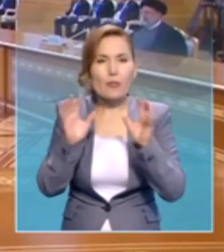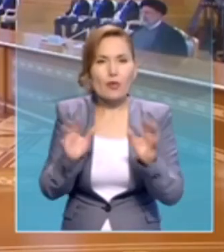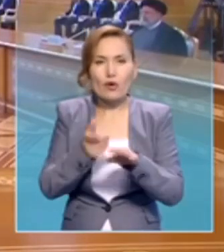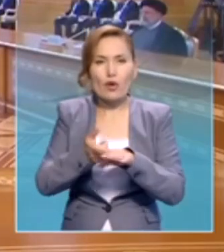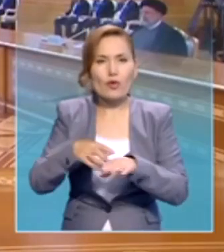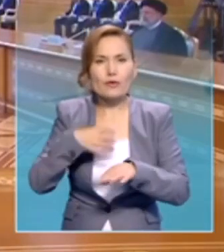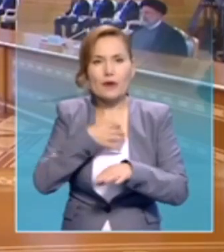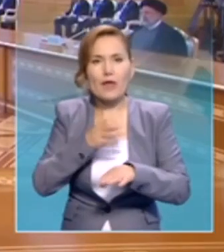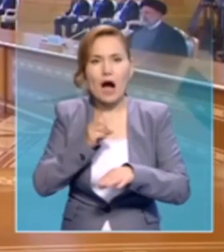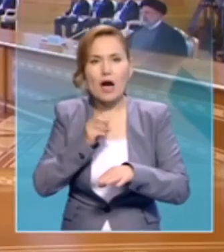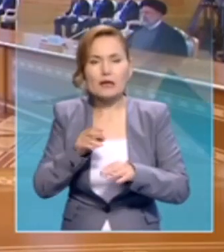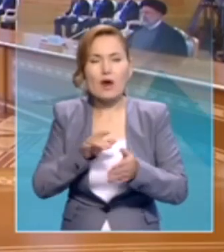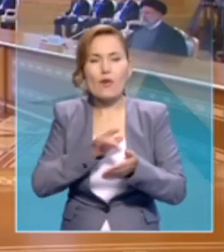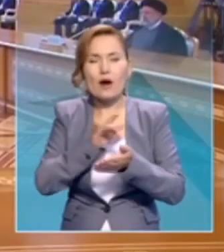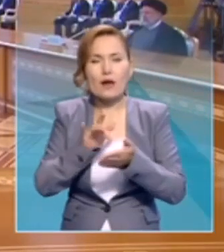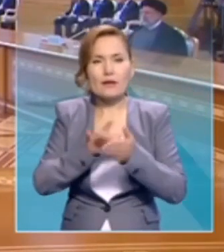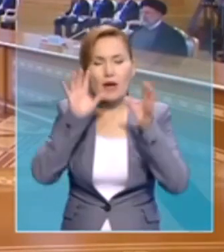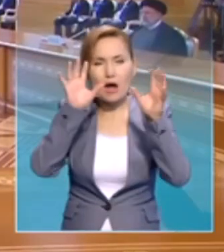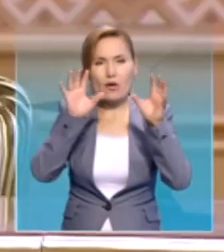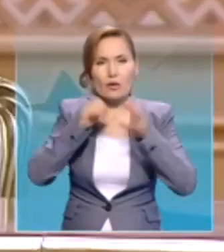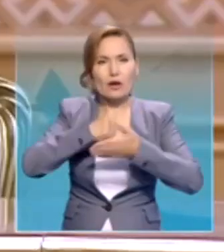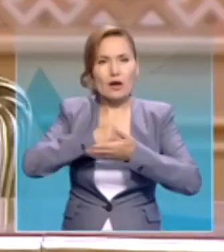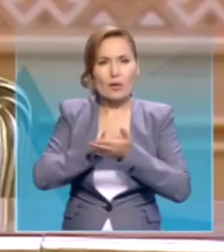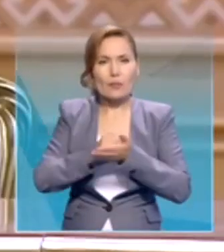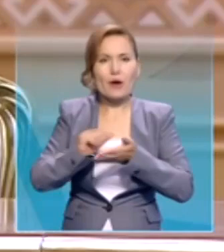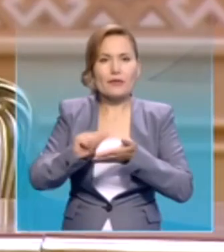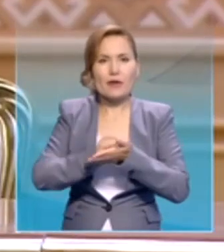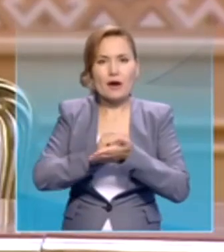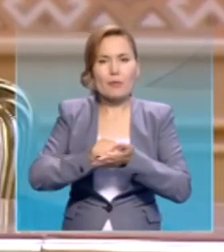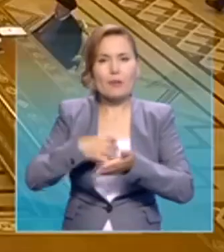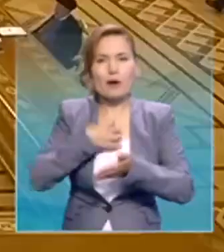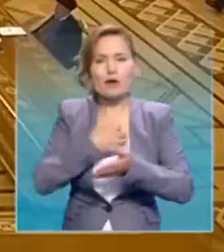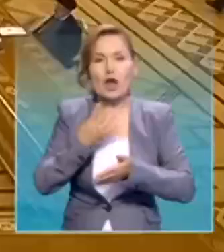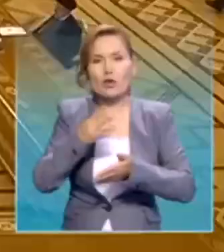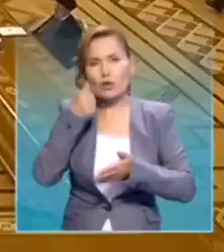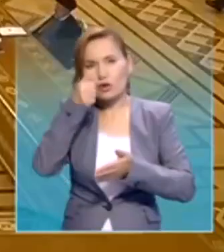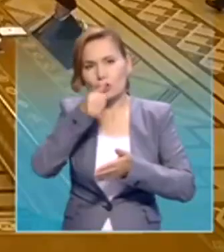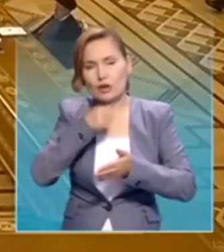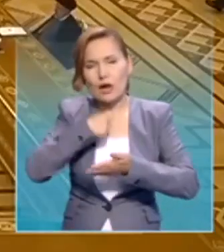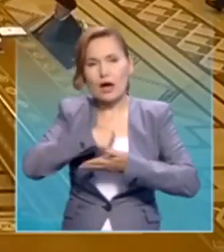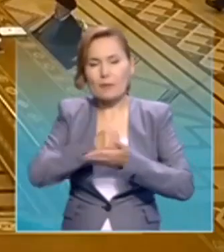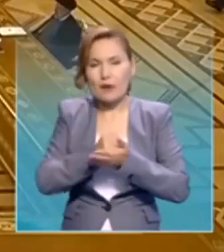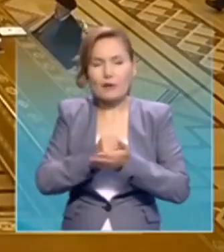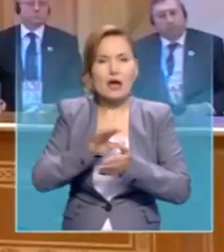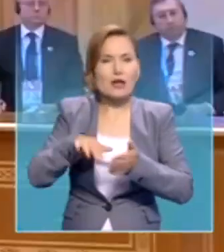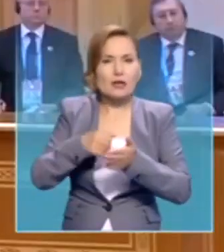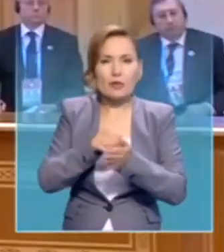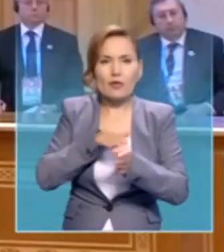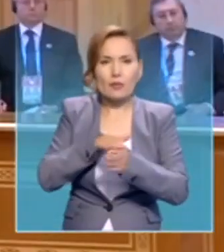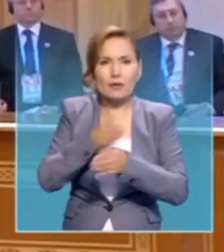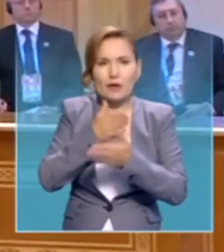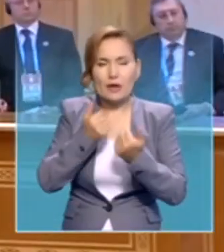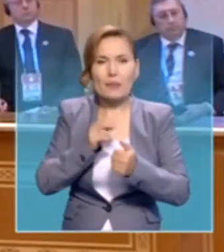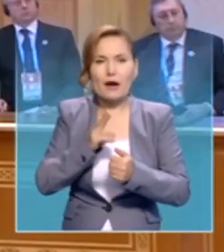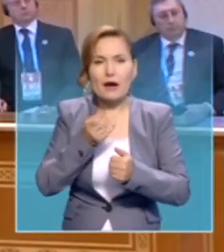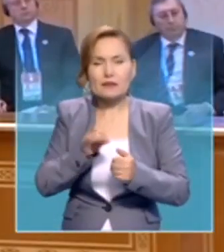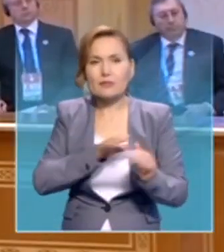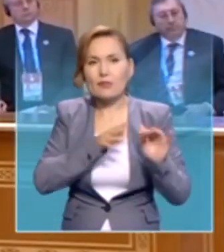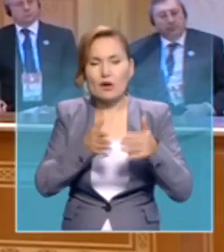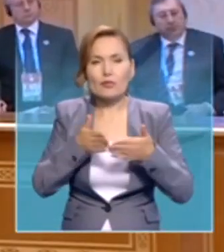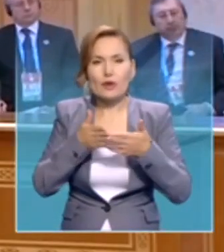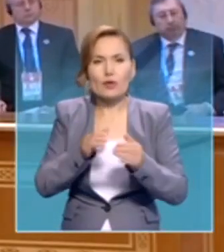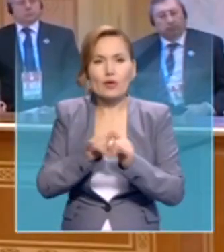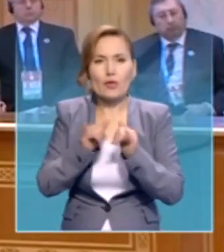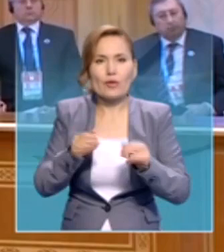Ақтау конвенциясын тездетіп іске асыруға шақырды. Маңызды құжат 4 жыл бұрын қабылданса да әлі күшіне енбеді. Жалпы Каспийдің көліктік әлеуеті зор.